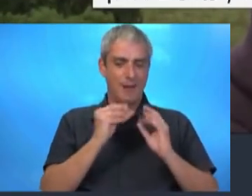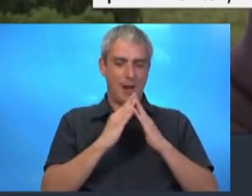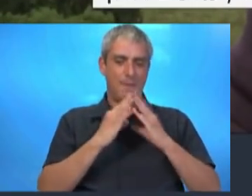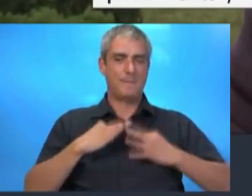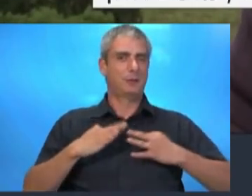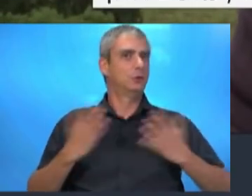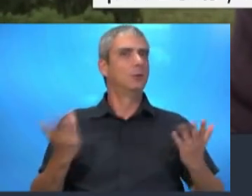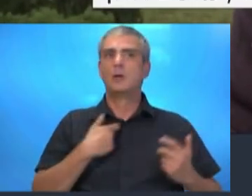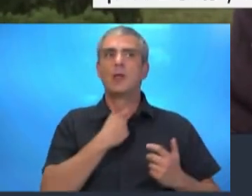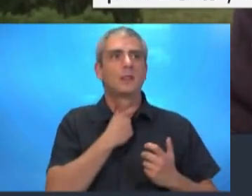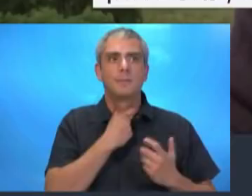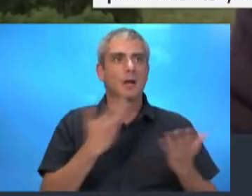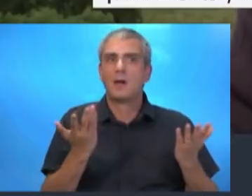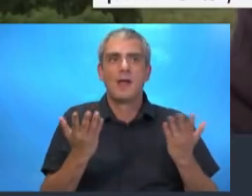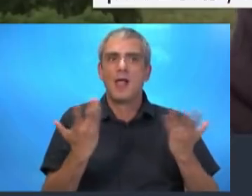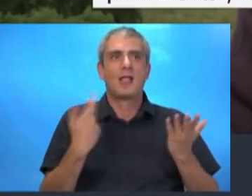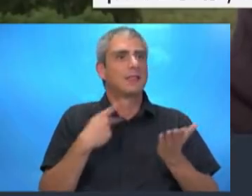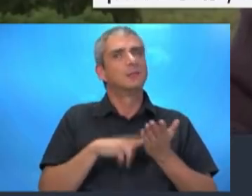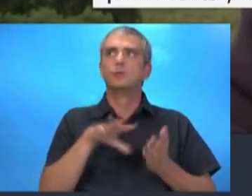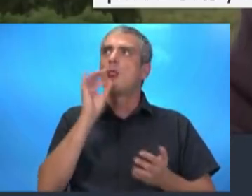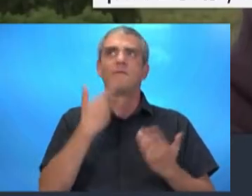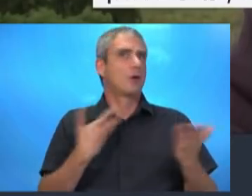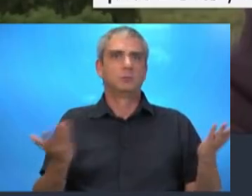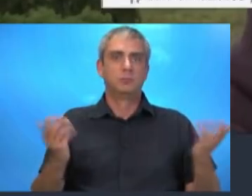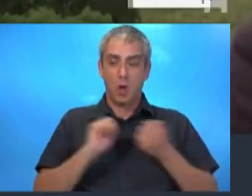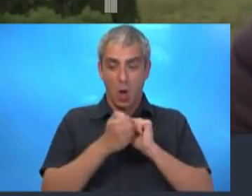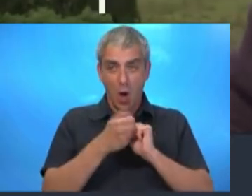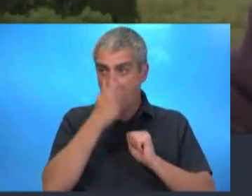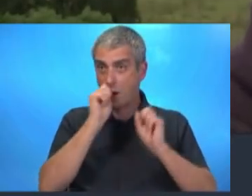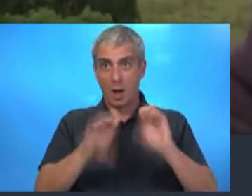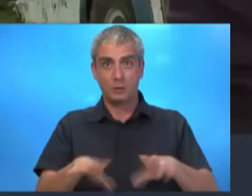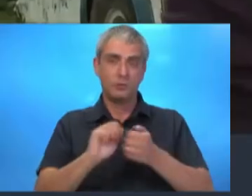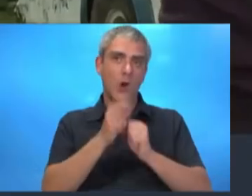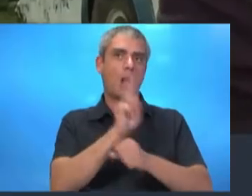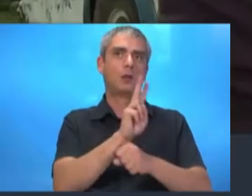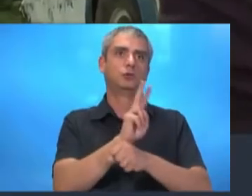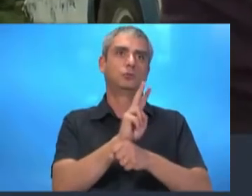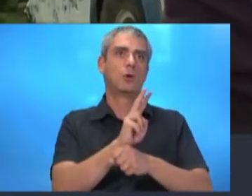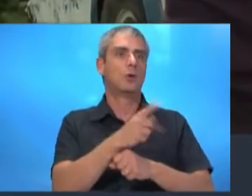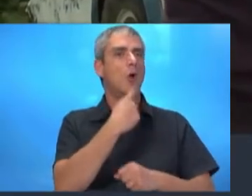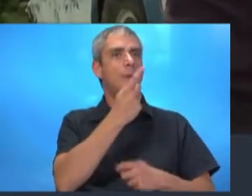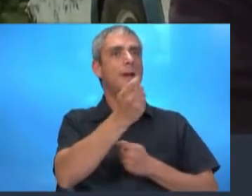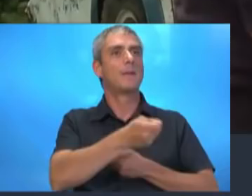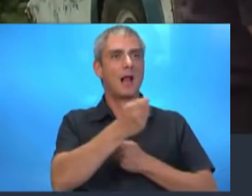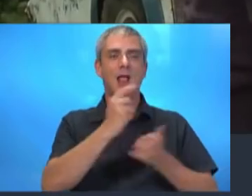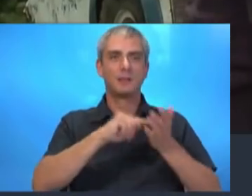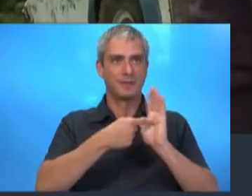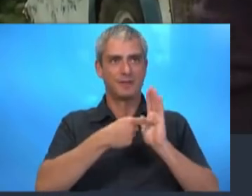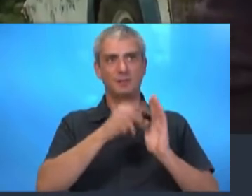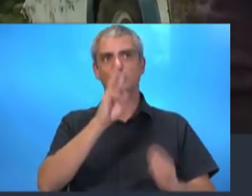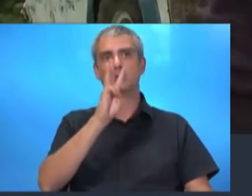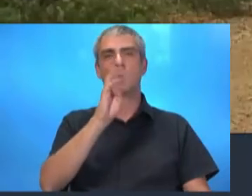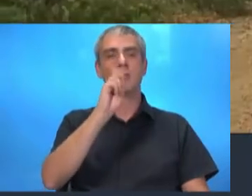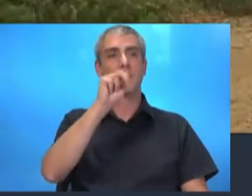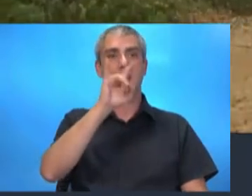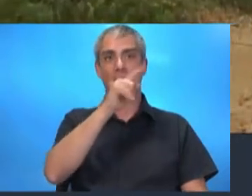לך ברירה, זאת אומרת, אתה לא, אין לך פה זכות בחירה. או שאתה עוזב, או שאתה שומר על זה. כשאומרים חקלאי מתכוונים לשמעון מנחם.